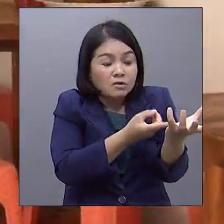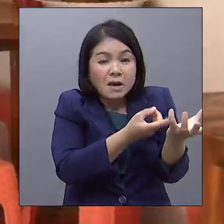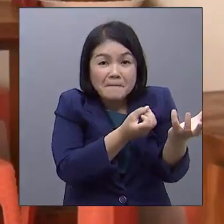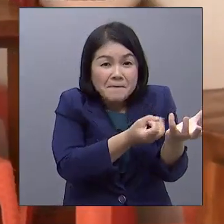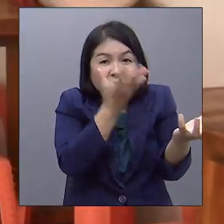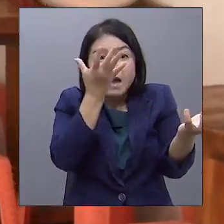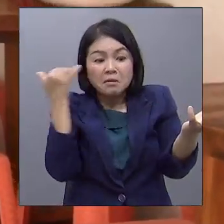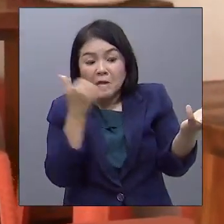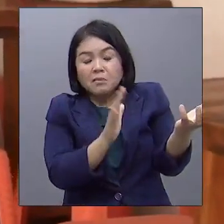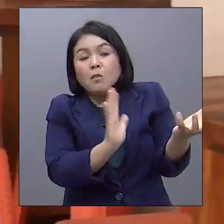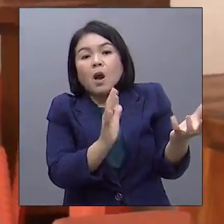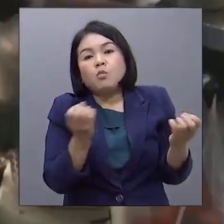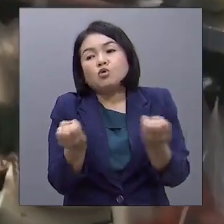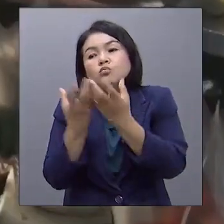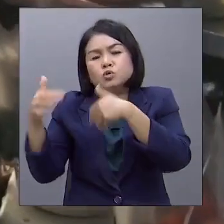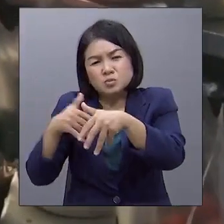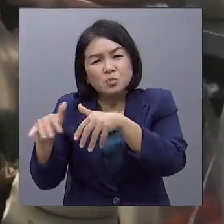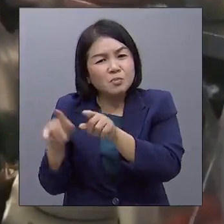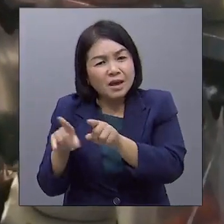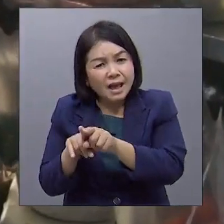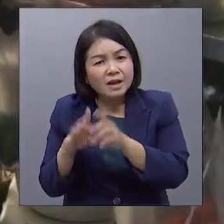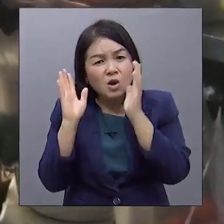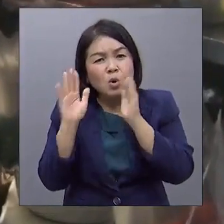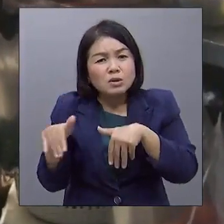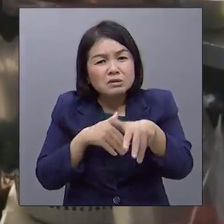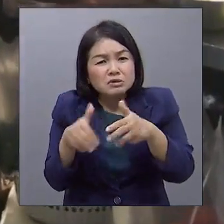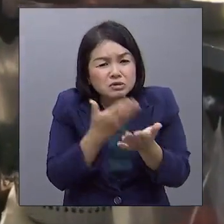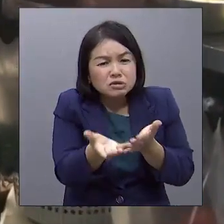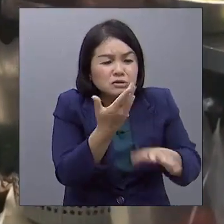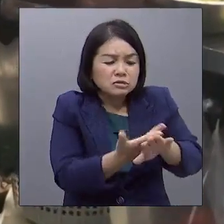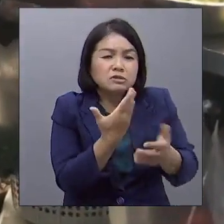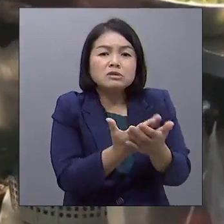ลูกค้าก็จะเดือดร้อนตอนนี้กำลังซื้อของลูกค้าก็ลดลงอย่างมากเช่นเดียวกันค่ะ